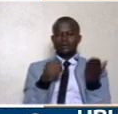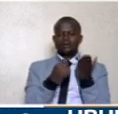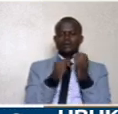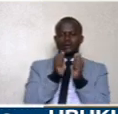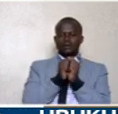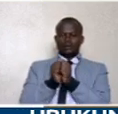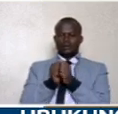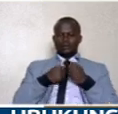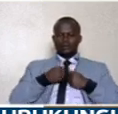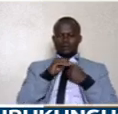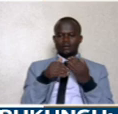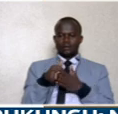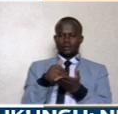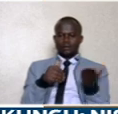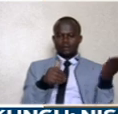Rwanda